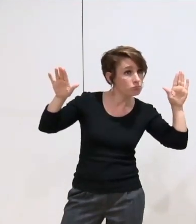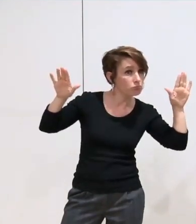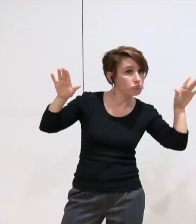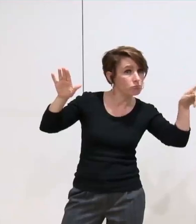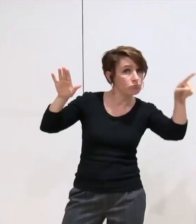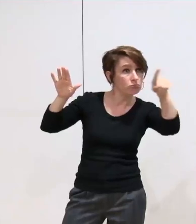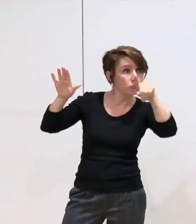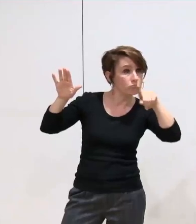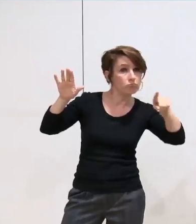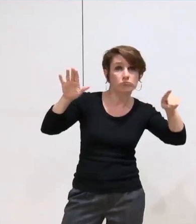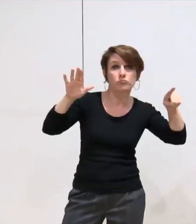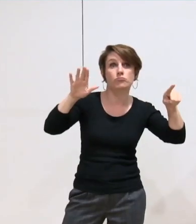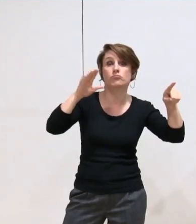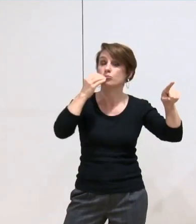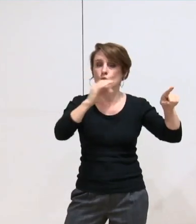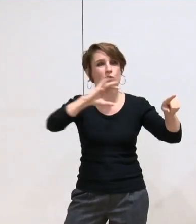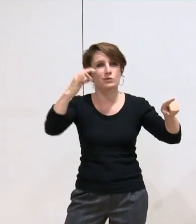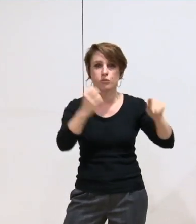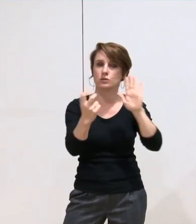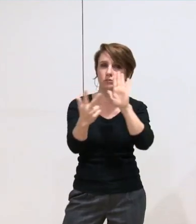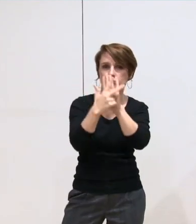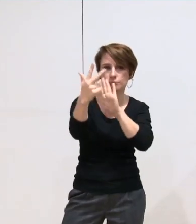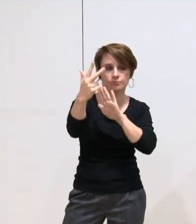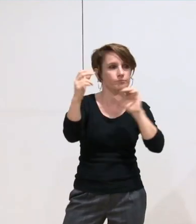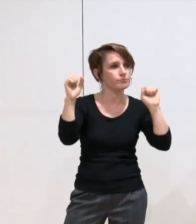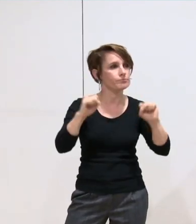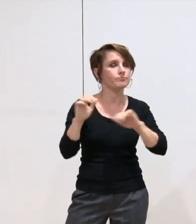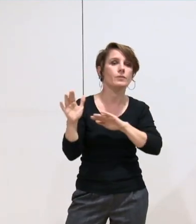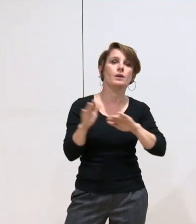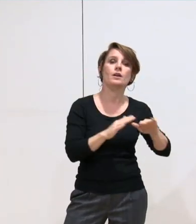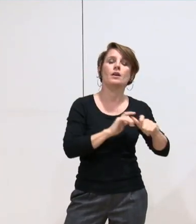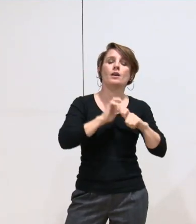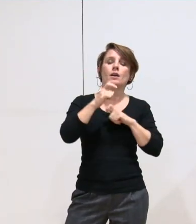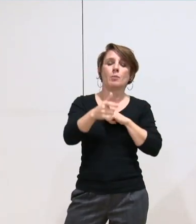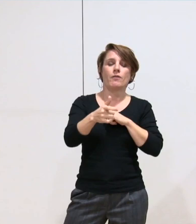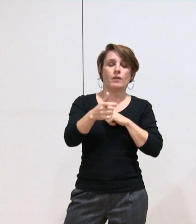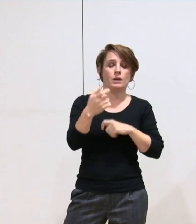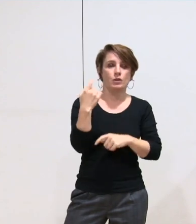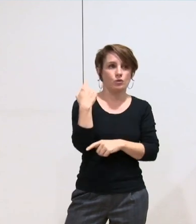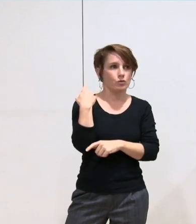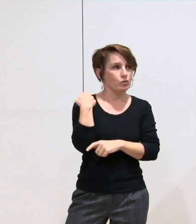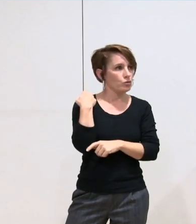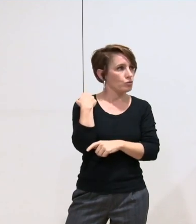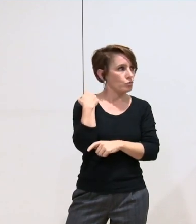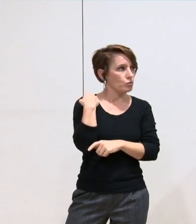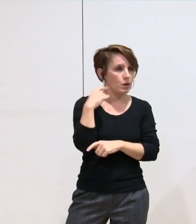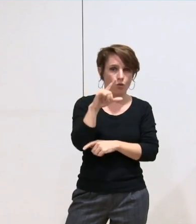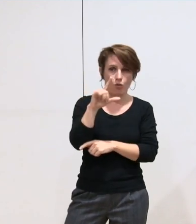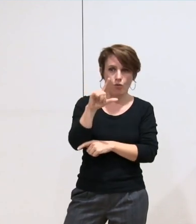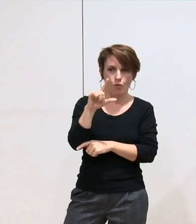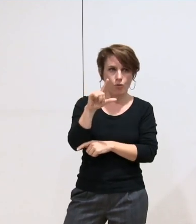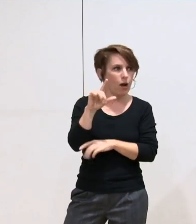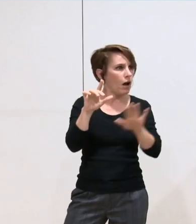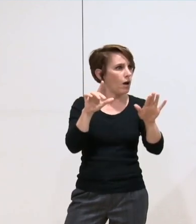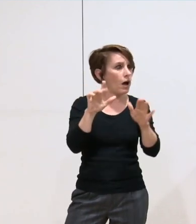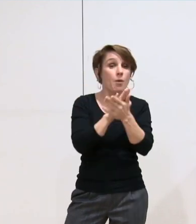Républicains, oui. Donc, unanimité, délibération adoptée. La 20... Et Chiara Capdepont